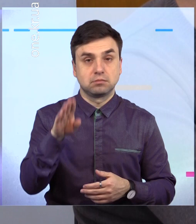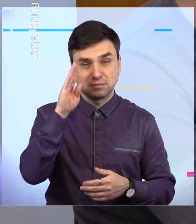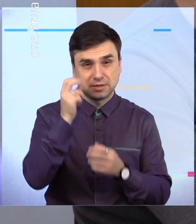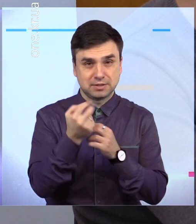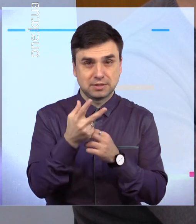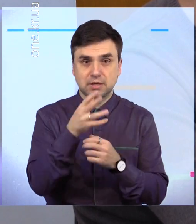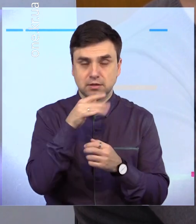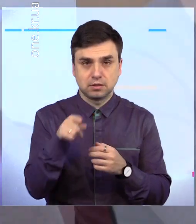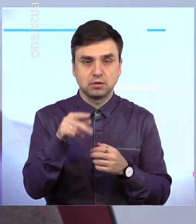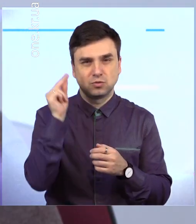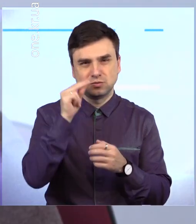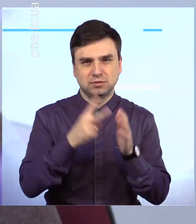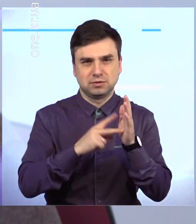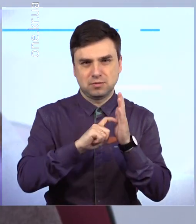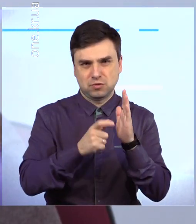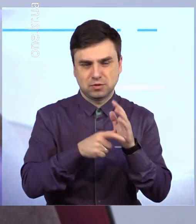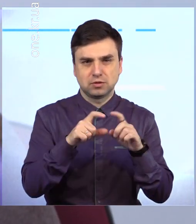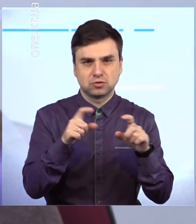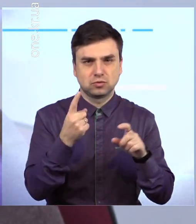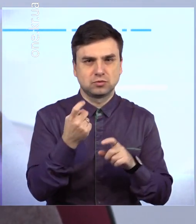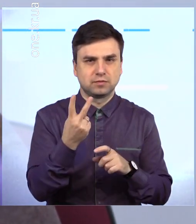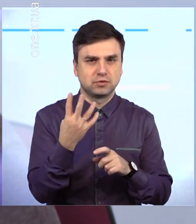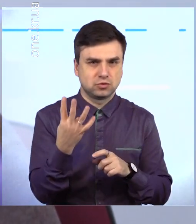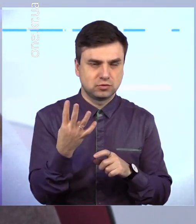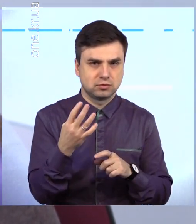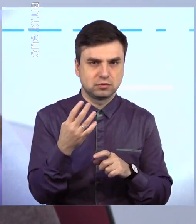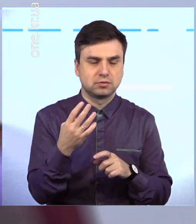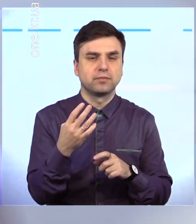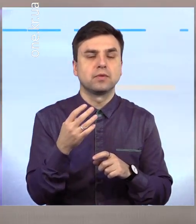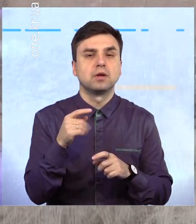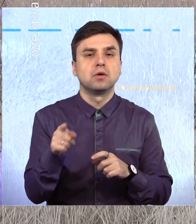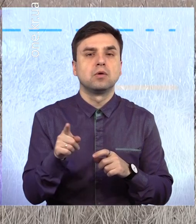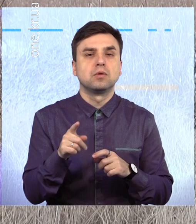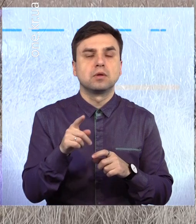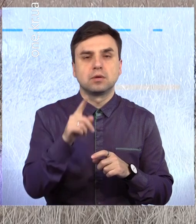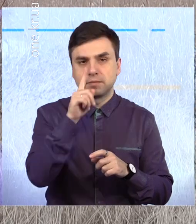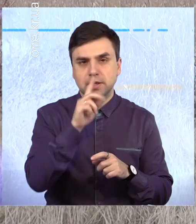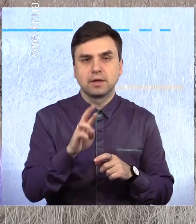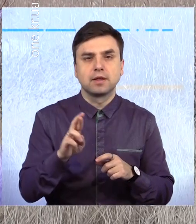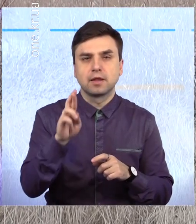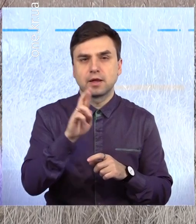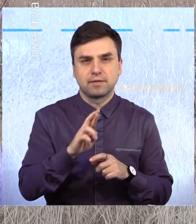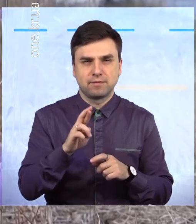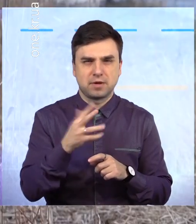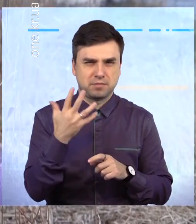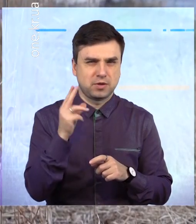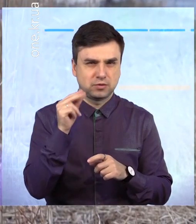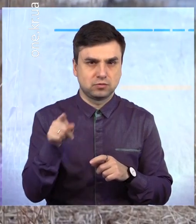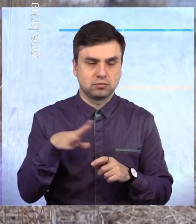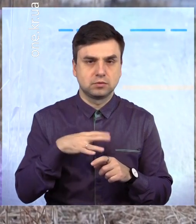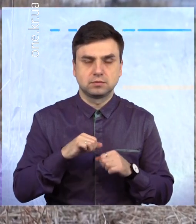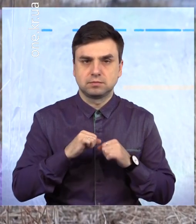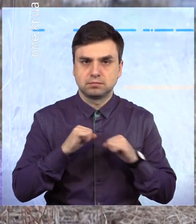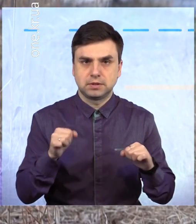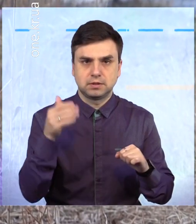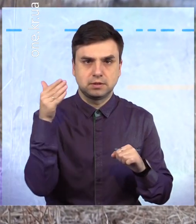Іван, учень 7-го класу зі школи номер 124. Хлопець на початку січня продемонстрував справжній героїзм, коли разом із